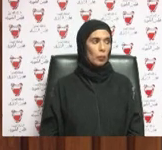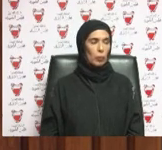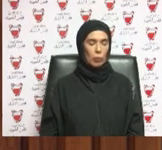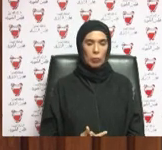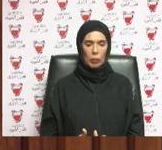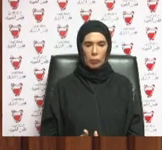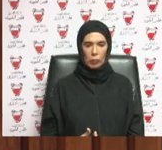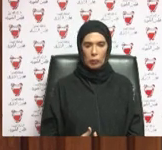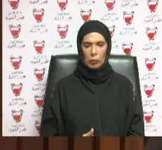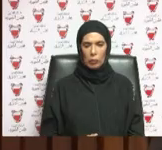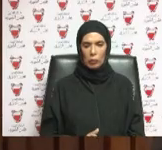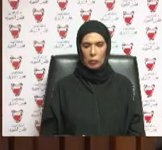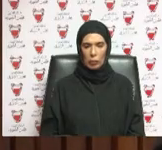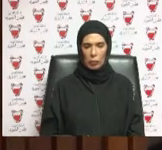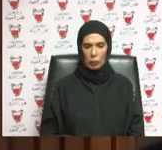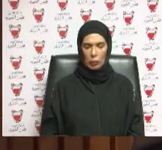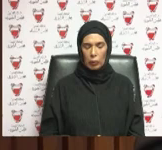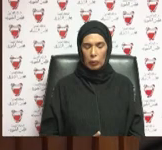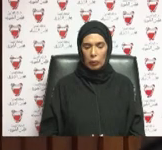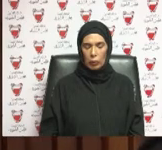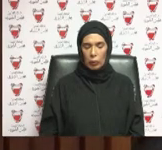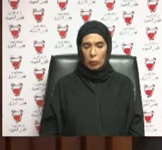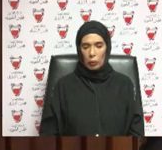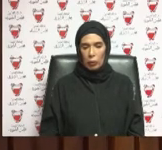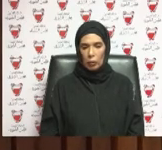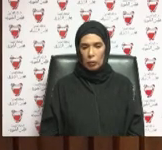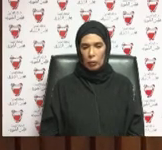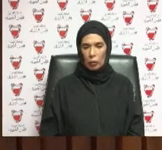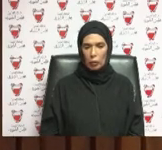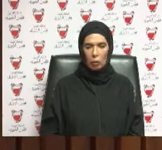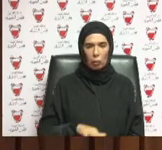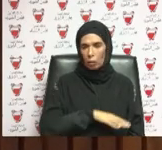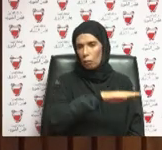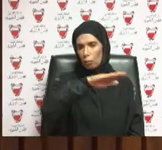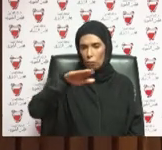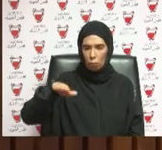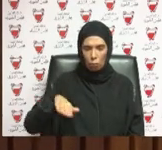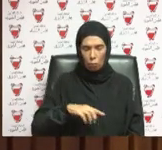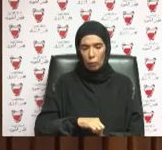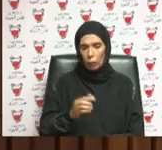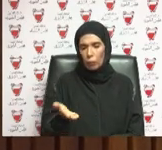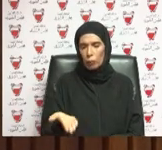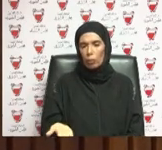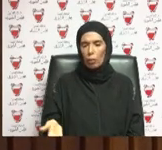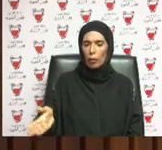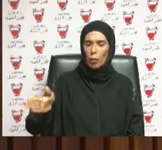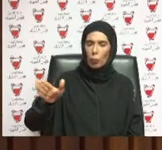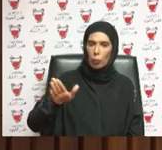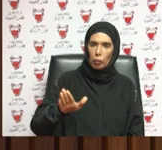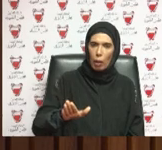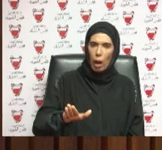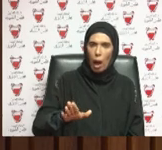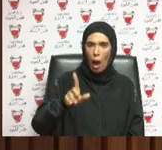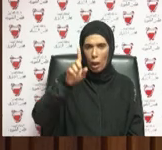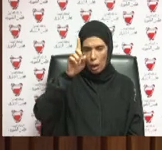شكرا معالي الرئيس. بسم الله الرحمن الرحيم. كل من عليها فاني ويبقى وجه ربك